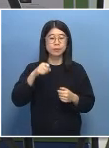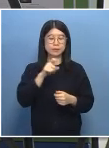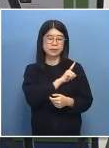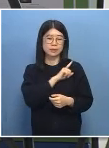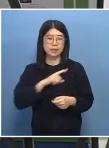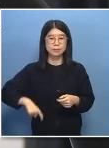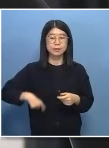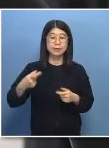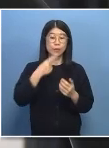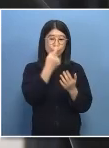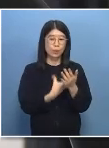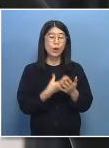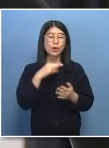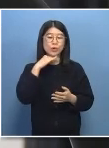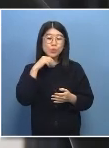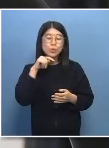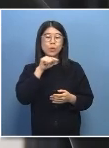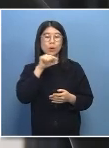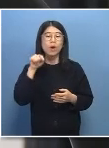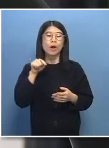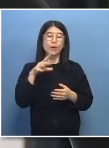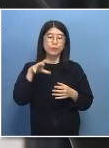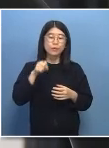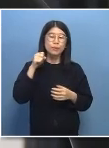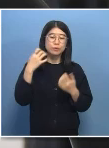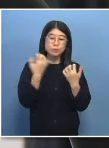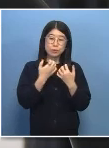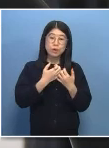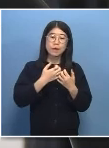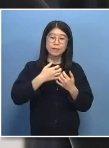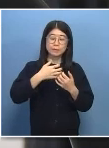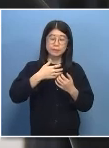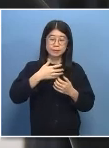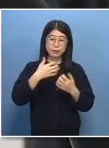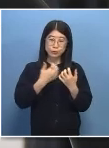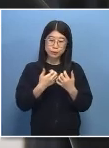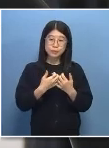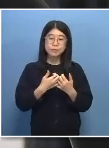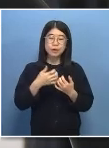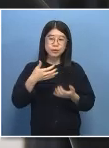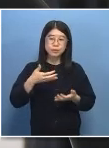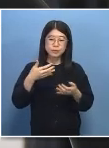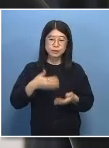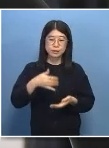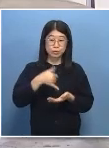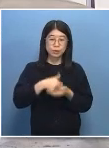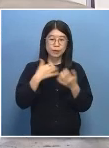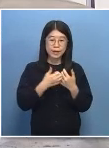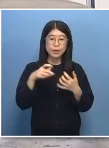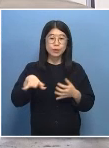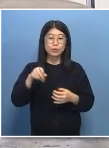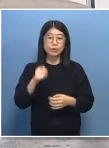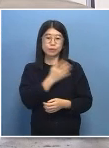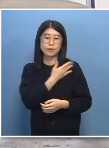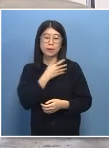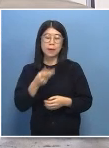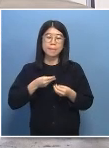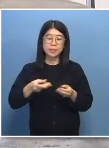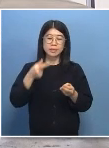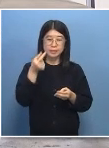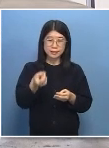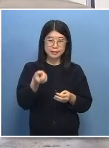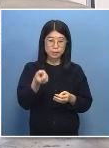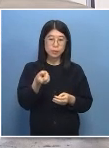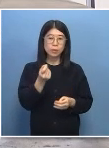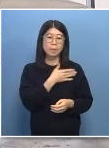原則。 咁如果你仲係用個重量計，咪即係嗰個用者咪俾少咗好多牌費咯。咁對嗰個